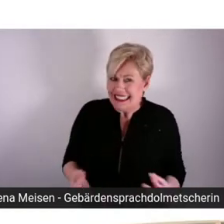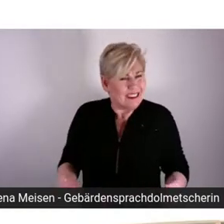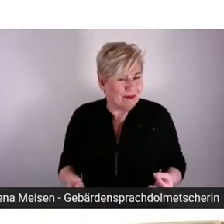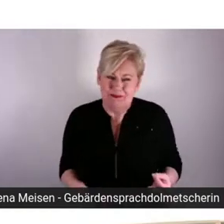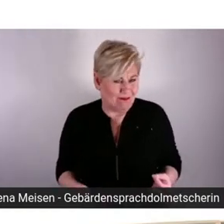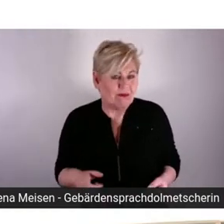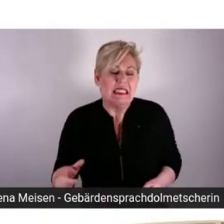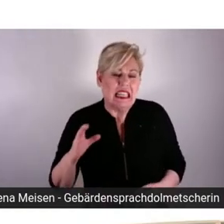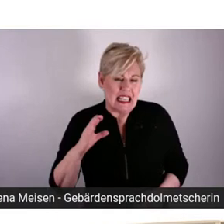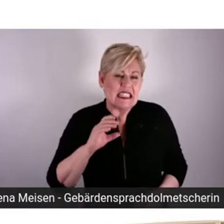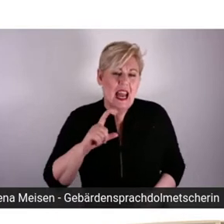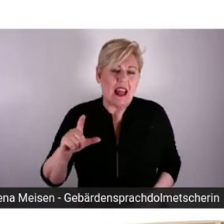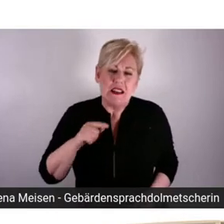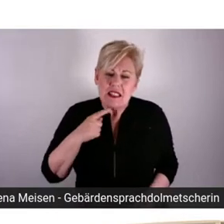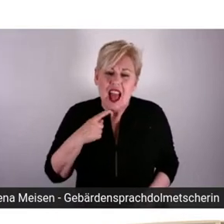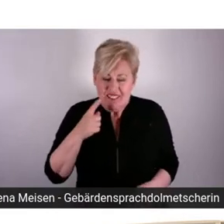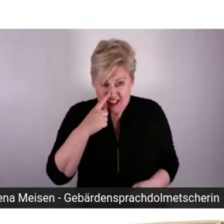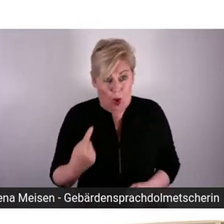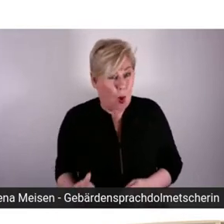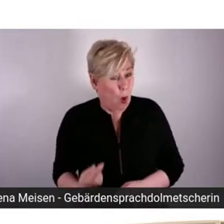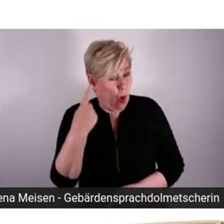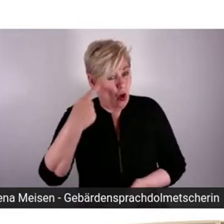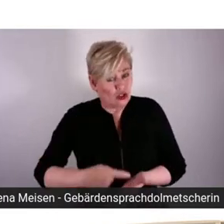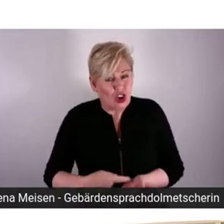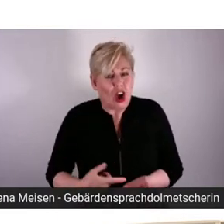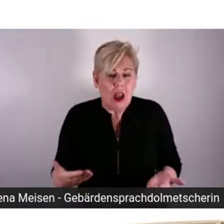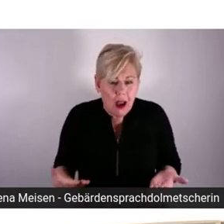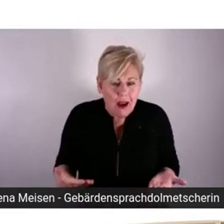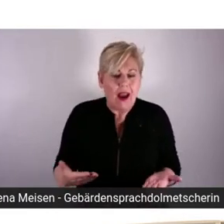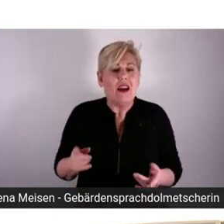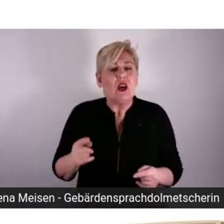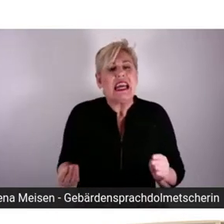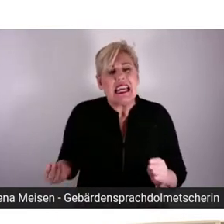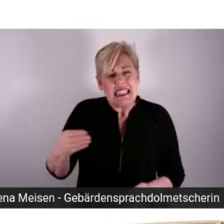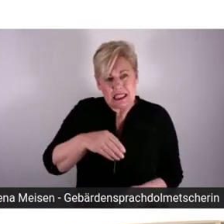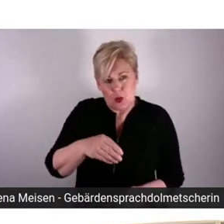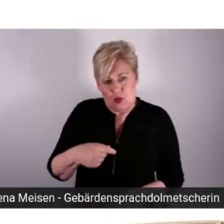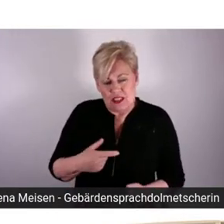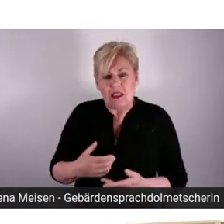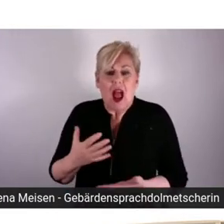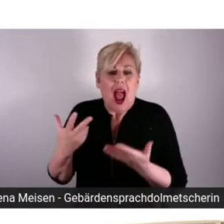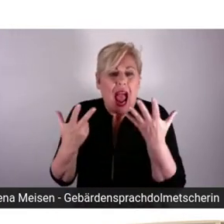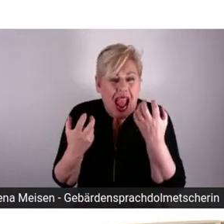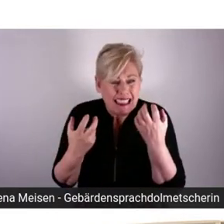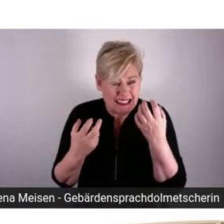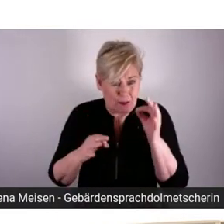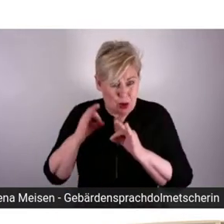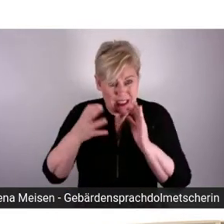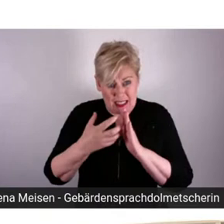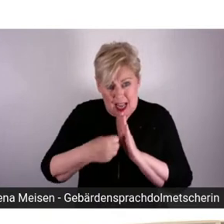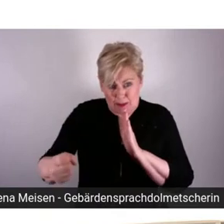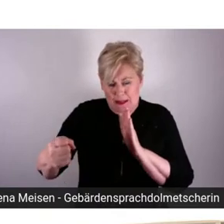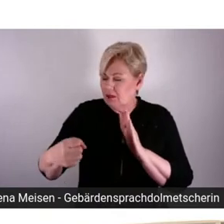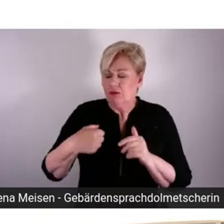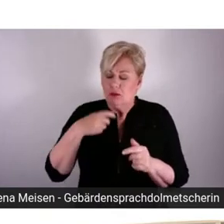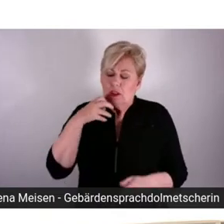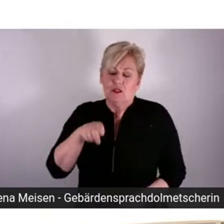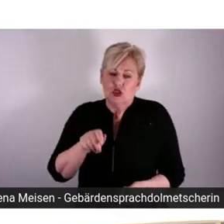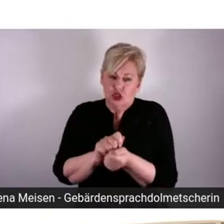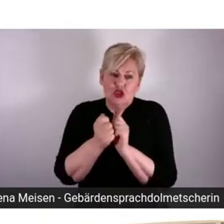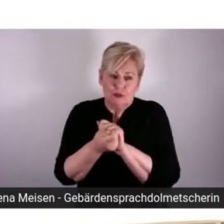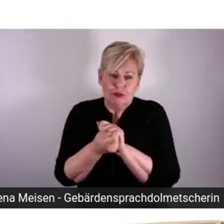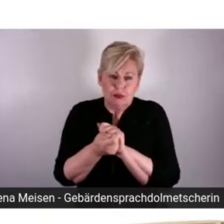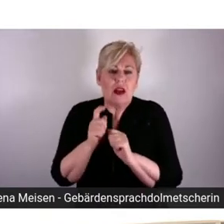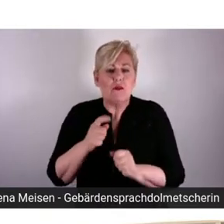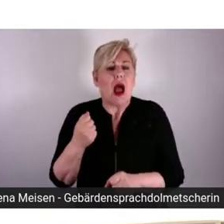höchsten Steuersätze quasi haben die Geringverdiener, denn ihnen werden 80% abgezogen, und daran wollen wir was ändern, weil Arbeit